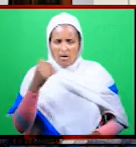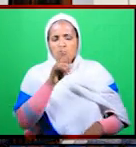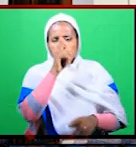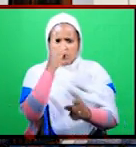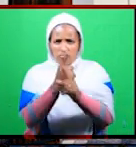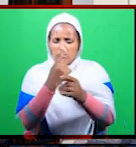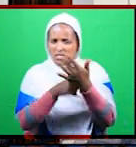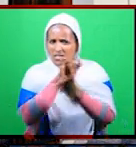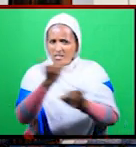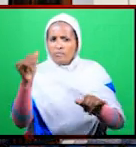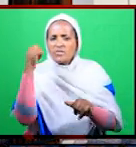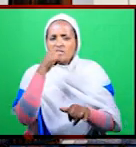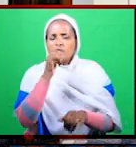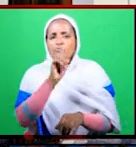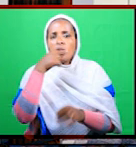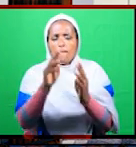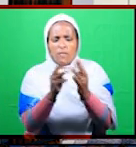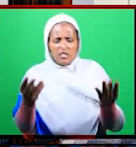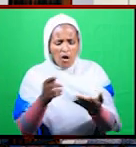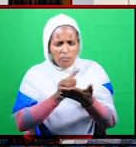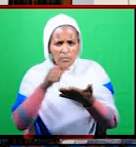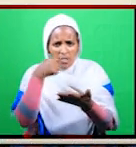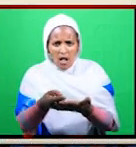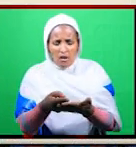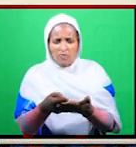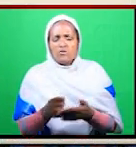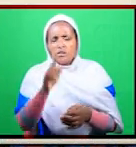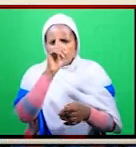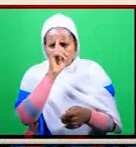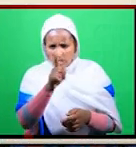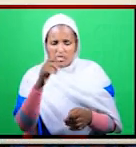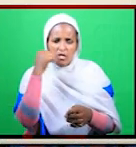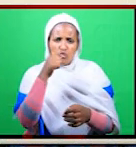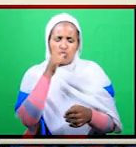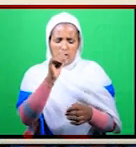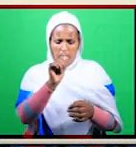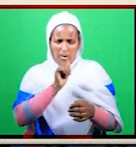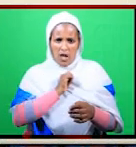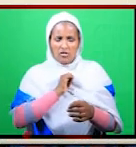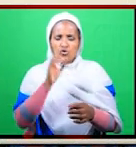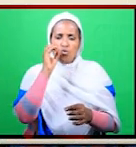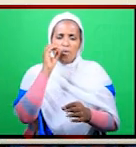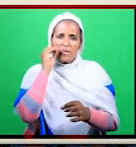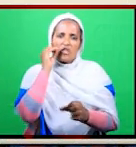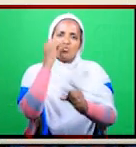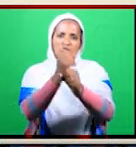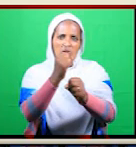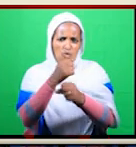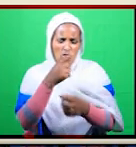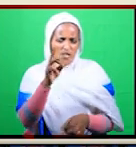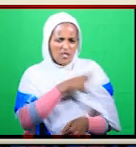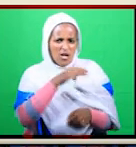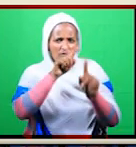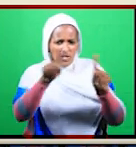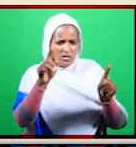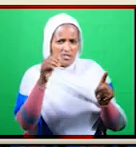ነበርና በእውነት እንደ ይቺ አይነት ሴትን ምን ይላል መጽሐፍ? ብልሆ ሴቶች በራሳቸው ቤታቸውን ይሰራሉ